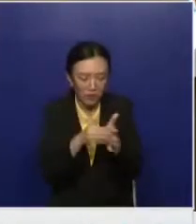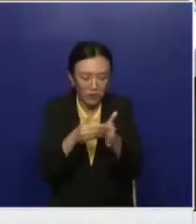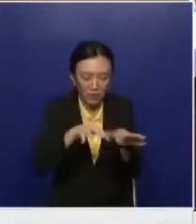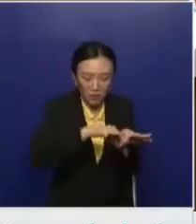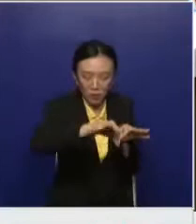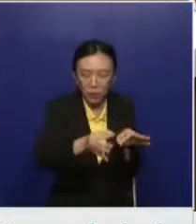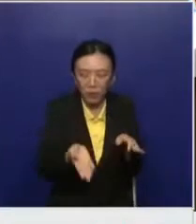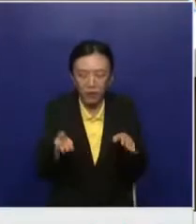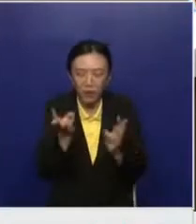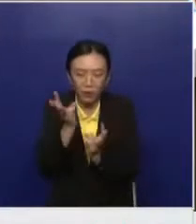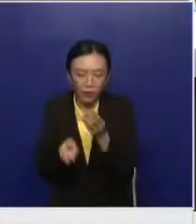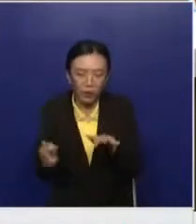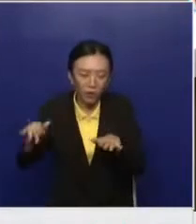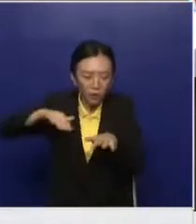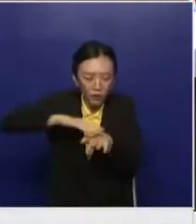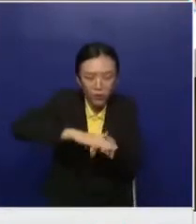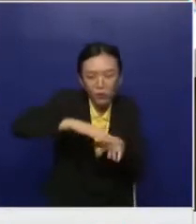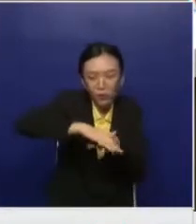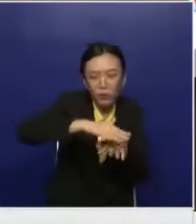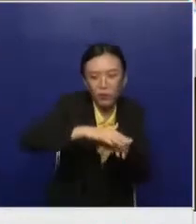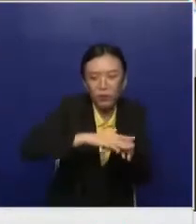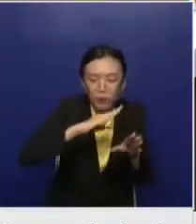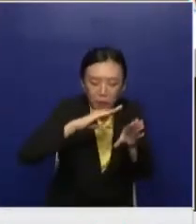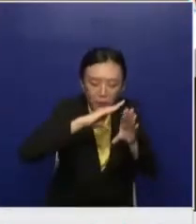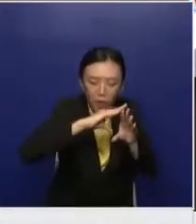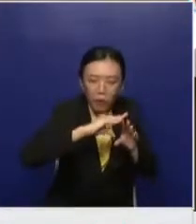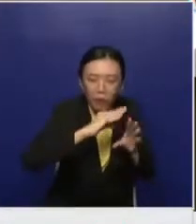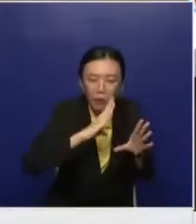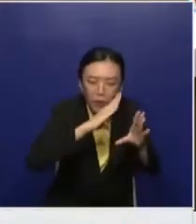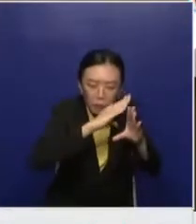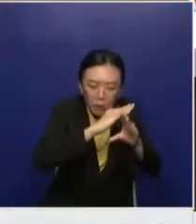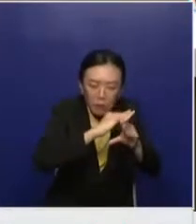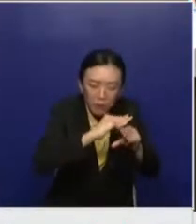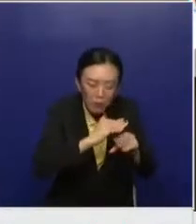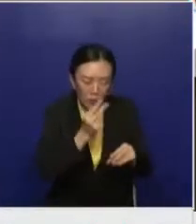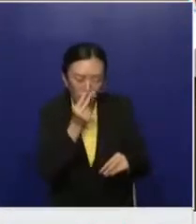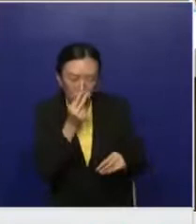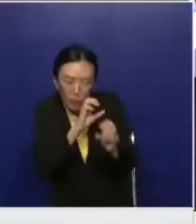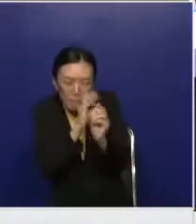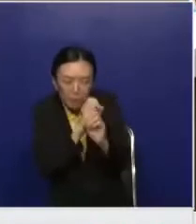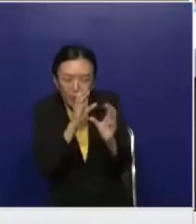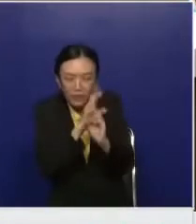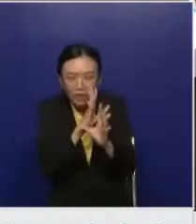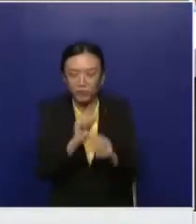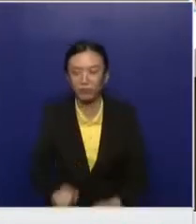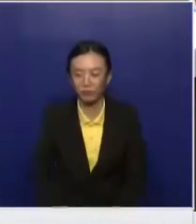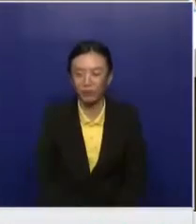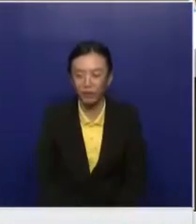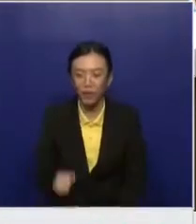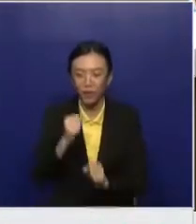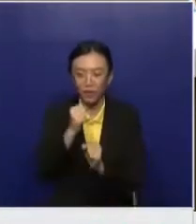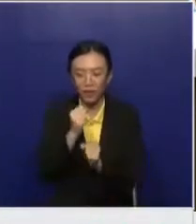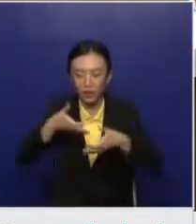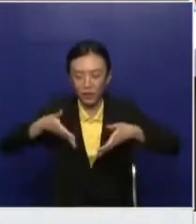ถนนหรือการตีเส้นต่างๆนั้นมันเลือนลางไปการขับในยามค่ำคืนเนี่ยก็เป็นอุปสรรคมากถนนที่ก่อสร้างใหม่ๆเฟอร์นิเ